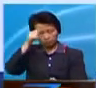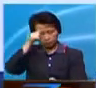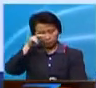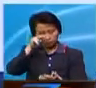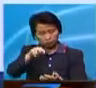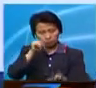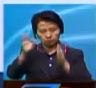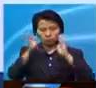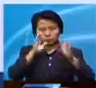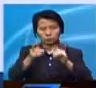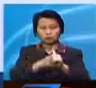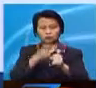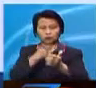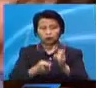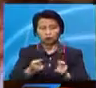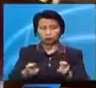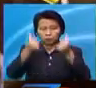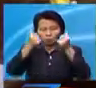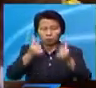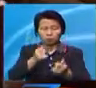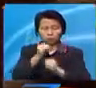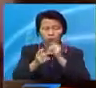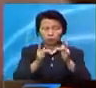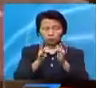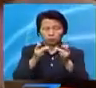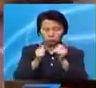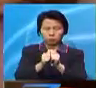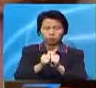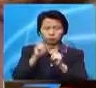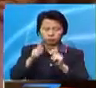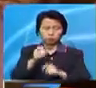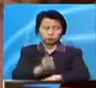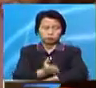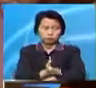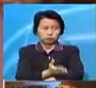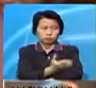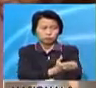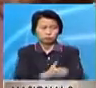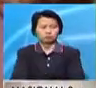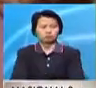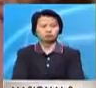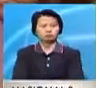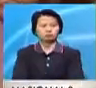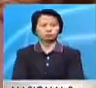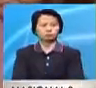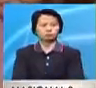dilihat Malaysia adalah kadar kelajuan internet yang perlu dipertingkatkan.